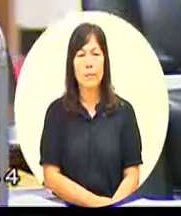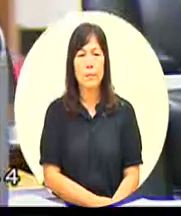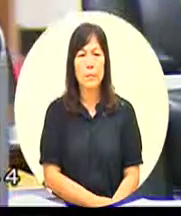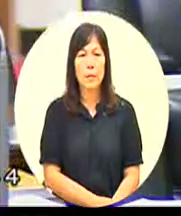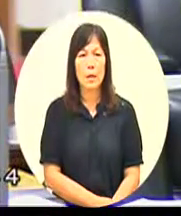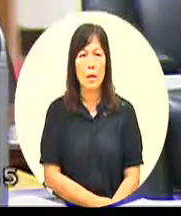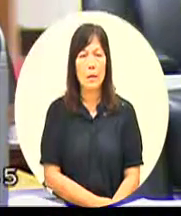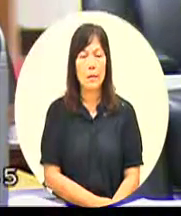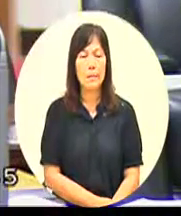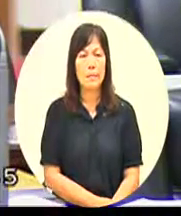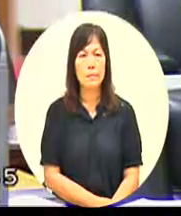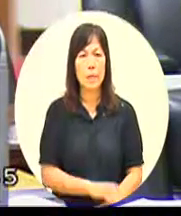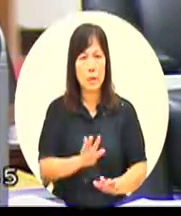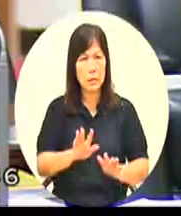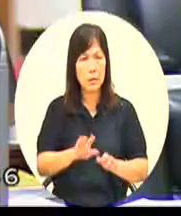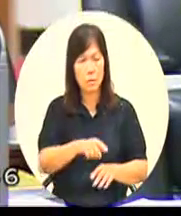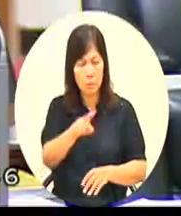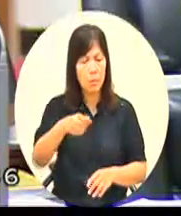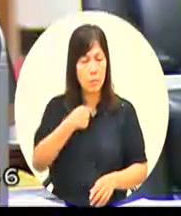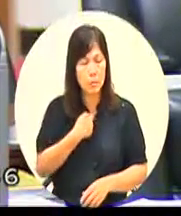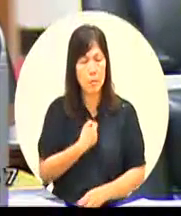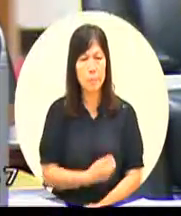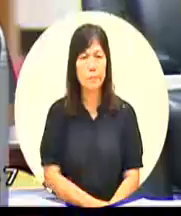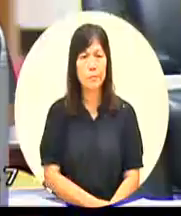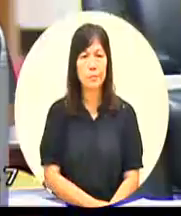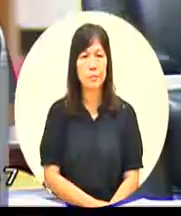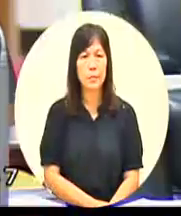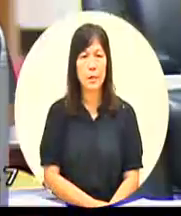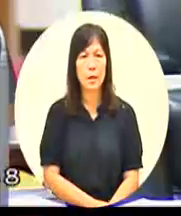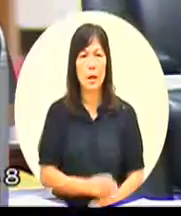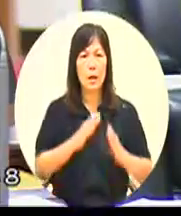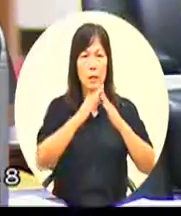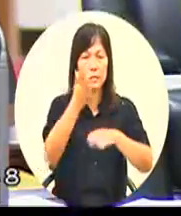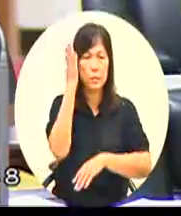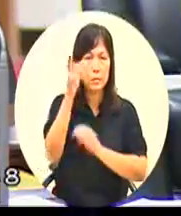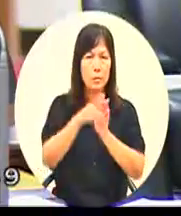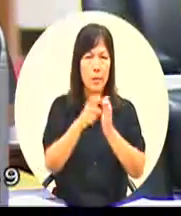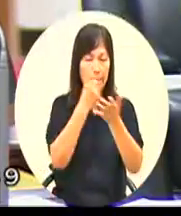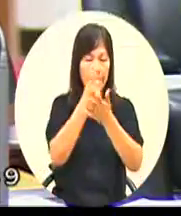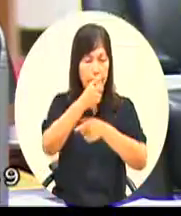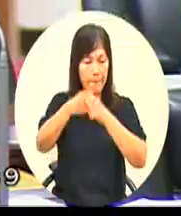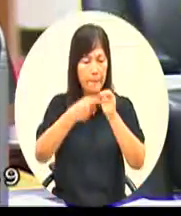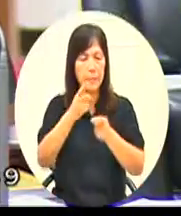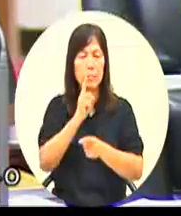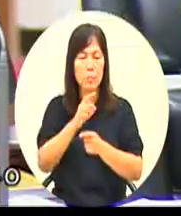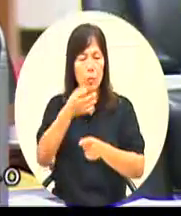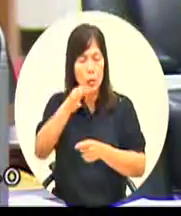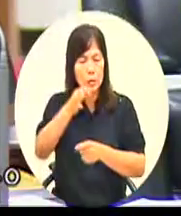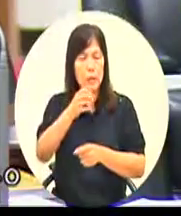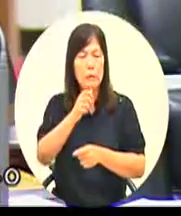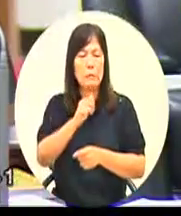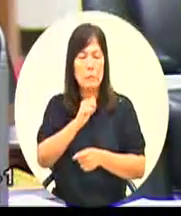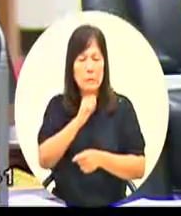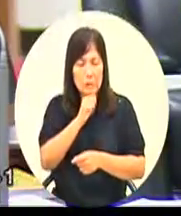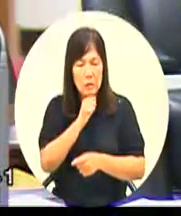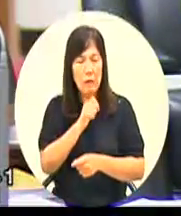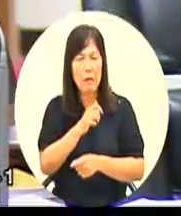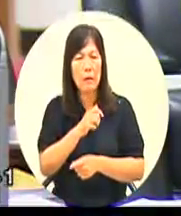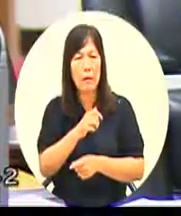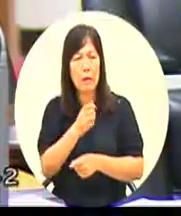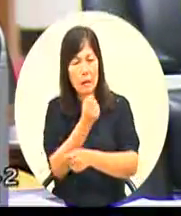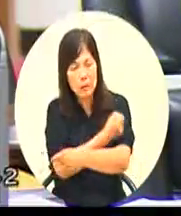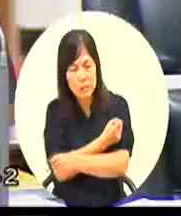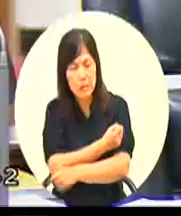那所以说呢，我们知道哈。我们是每年都财政都非常的困难，我也知道大家